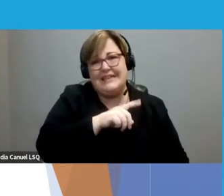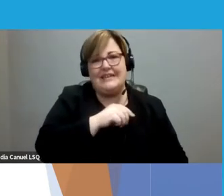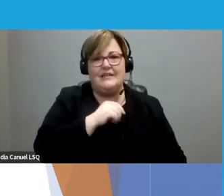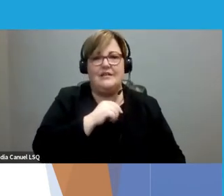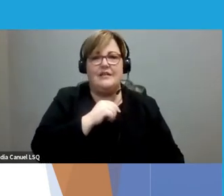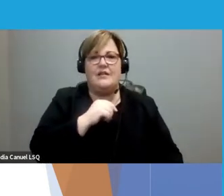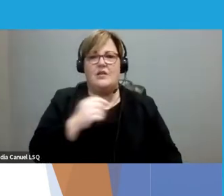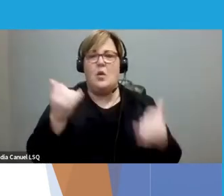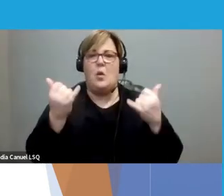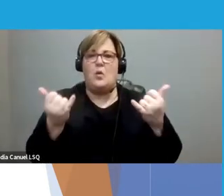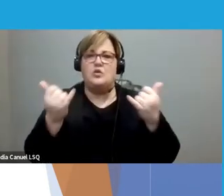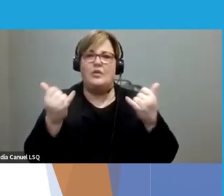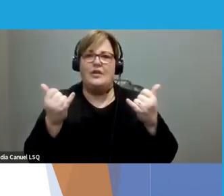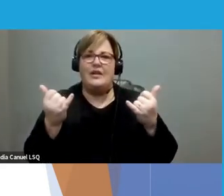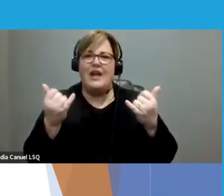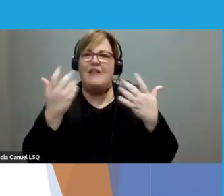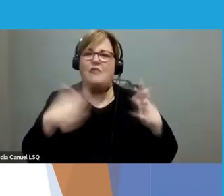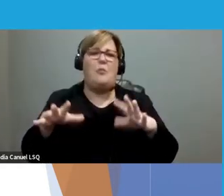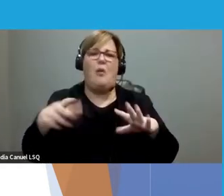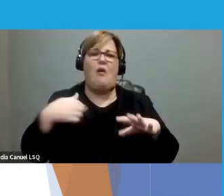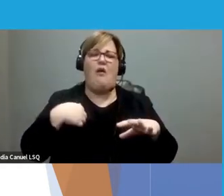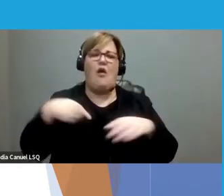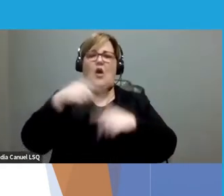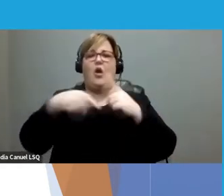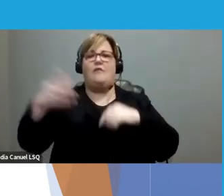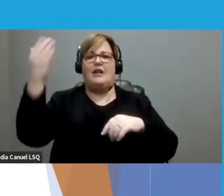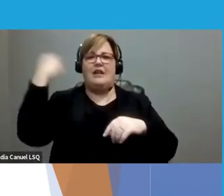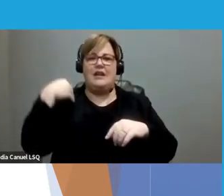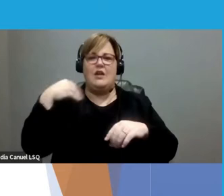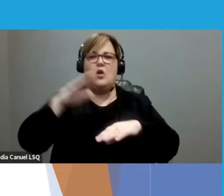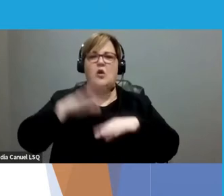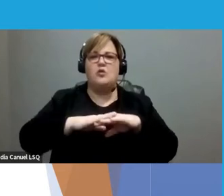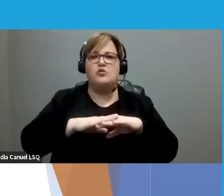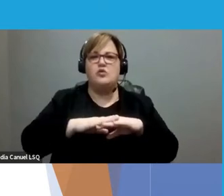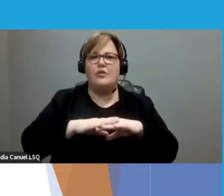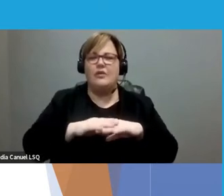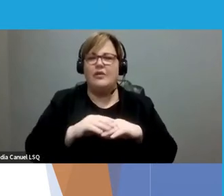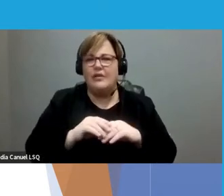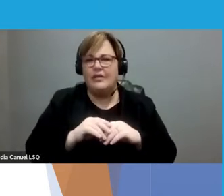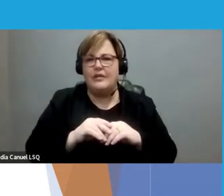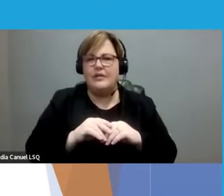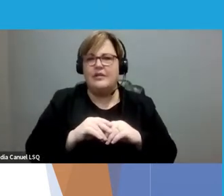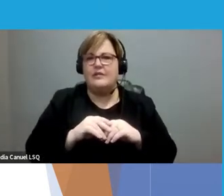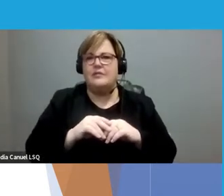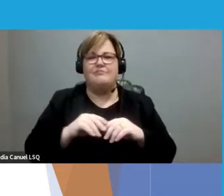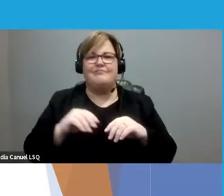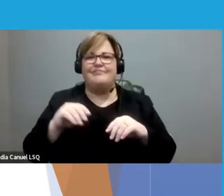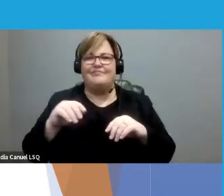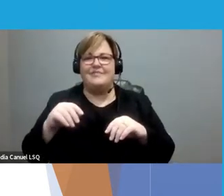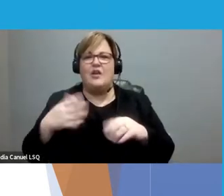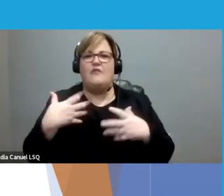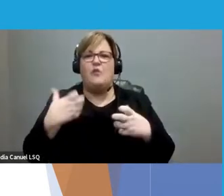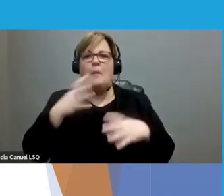Aujourd'hui, je vais pas revenir comme tel sur le côté conceptuel de la question, mais je vais